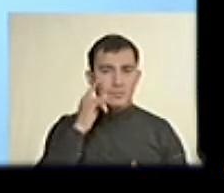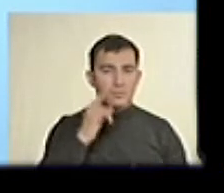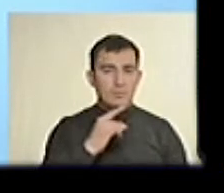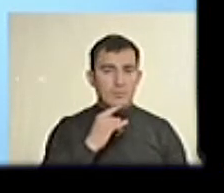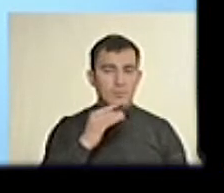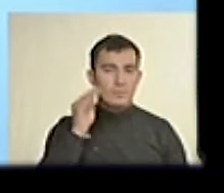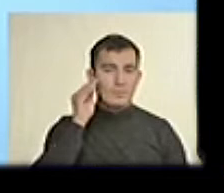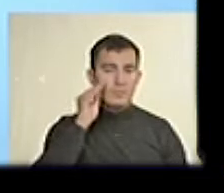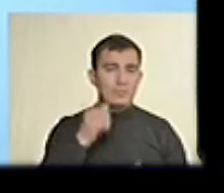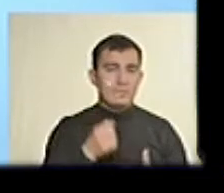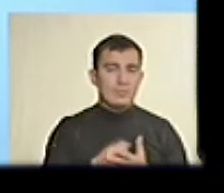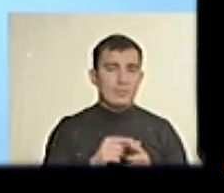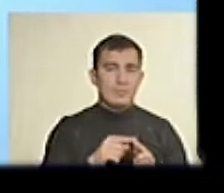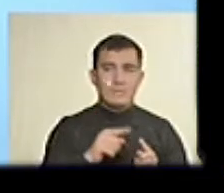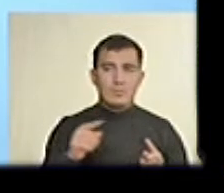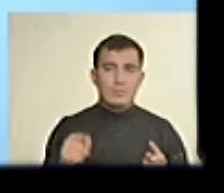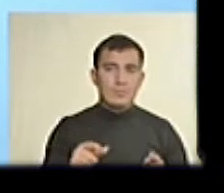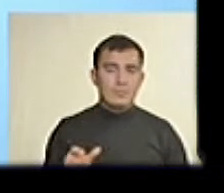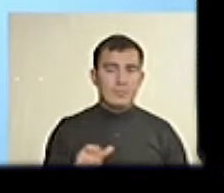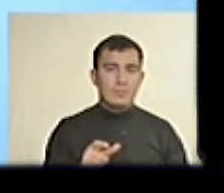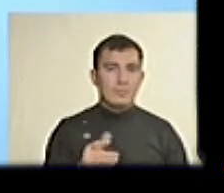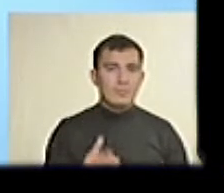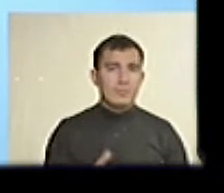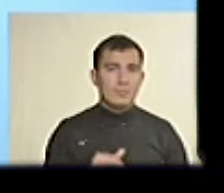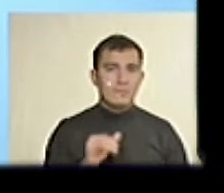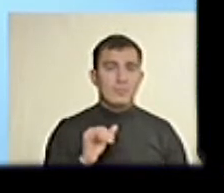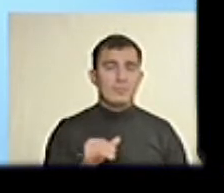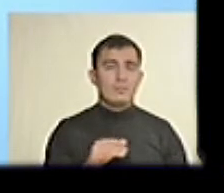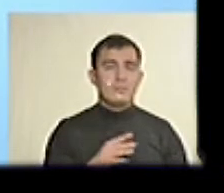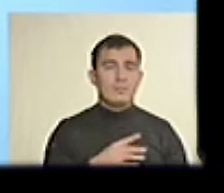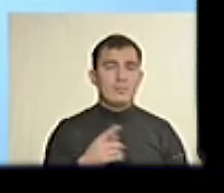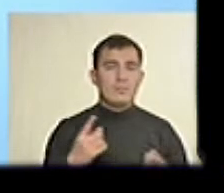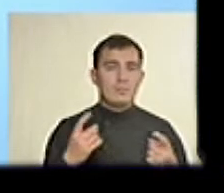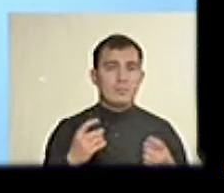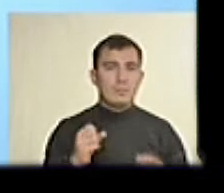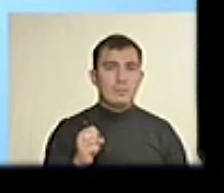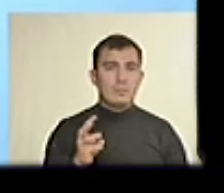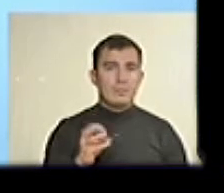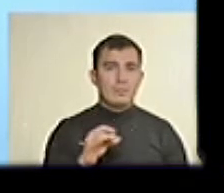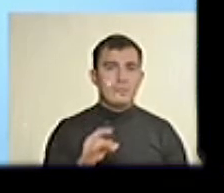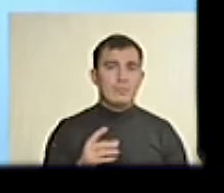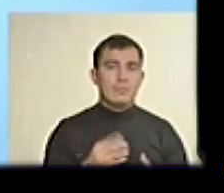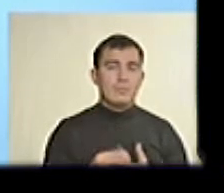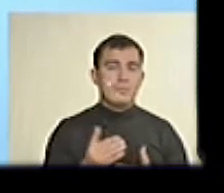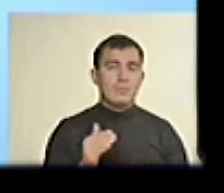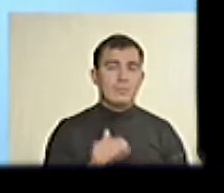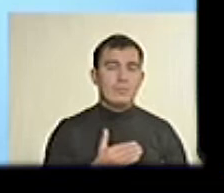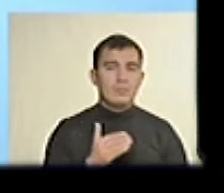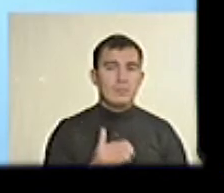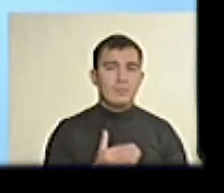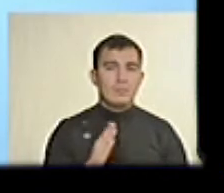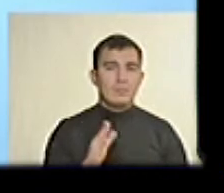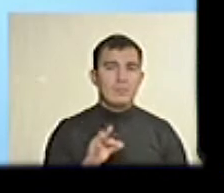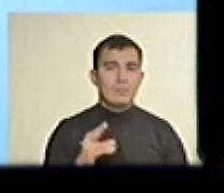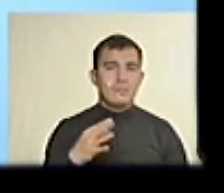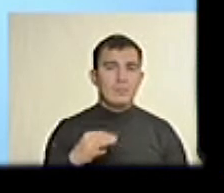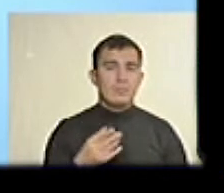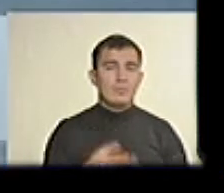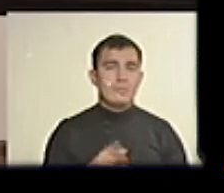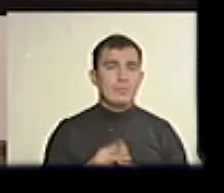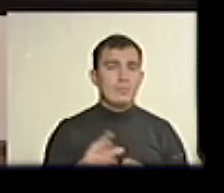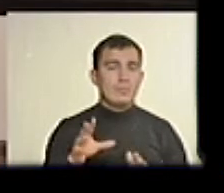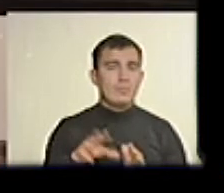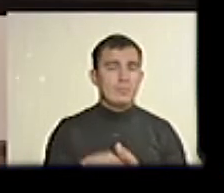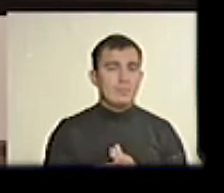bo'lgan hududlari, demak, ular Buxoro amirligi hududlari ekan. Xo'sh, Farg'ona vodiylari kirganmi o'sha paytda